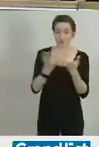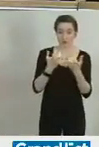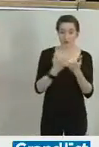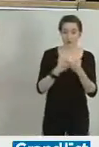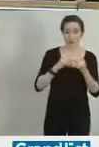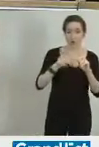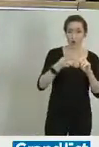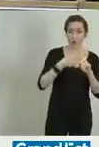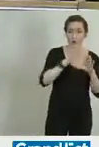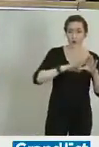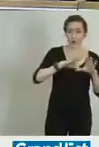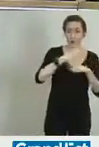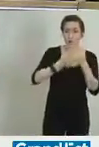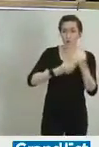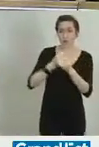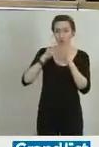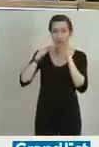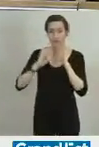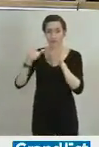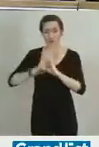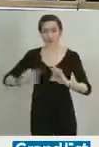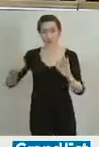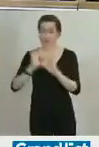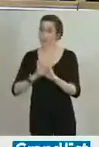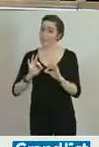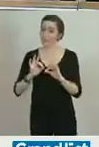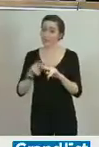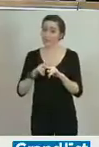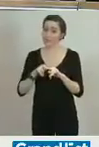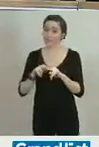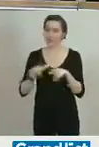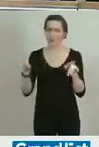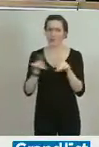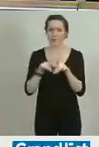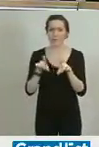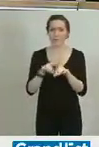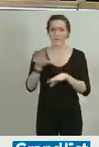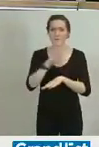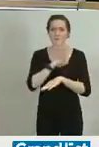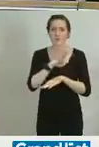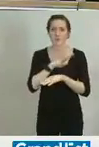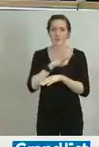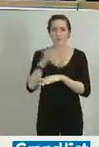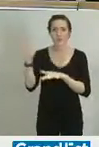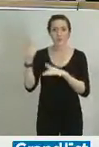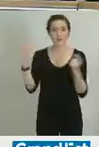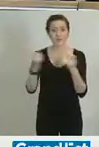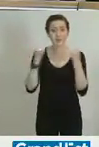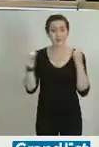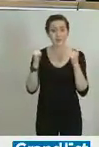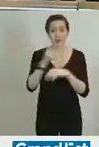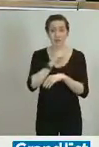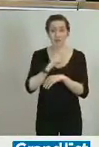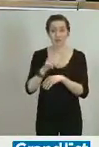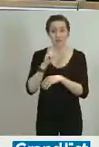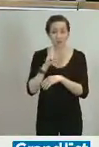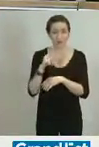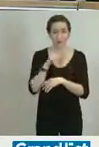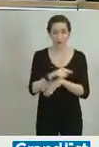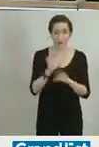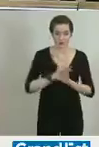Je pense à la prise en charge totale de créneaux lors du Festival d'Avignon. La reprise de